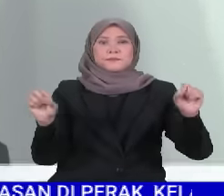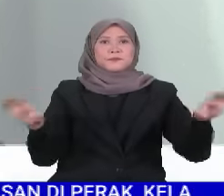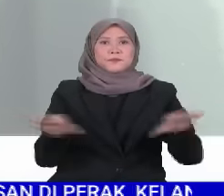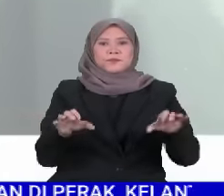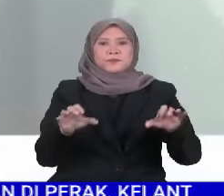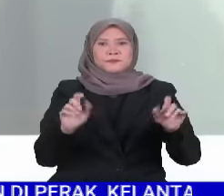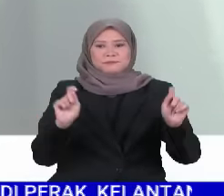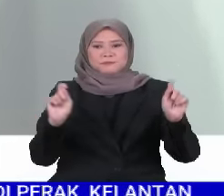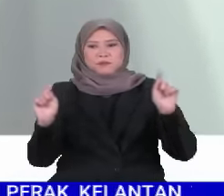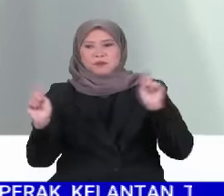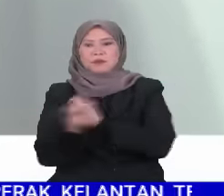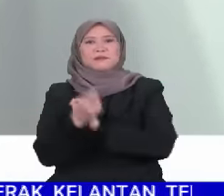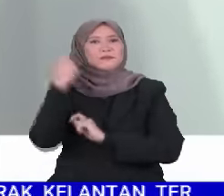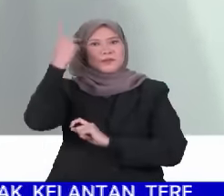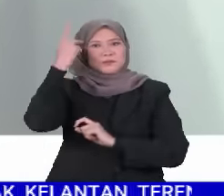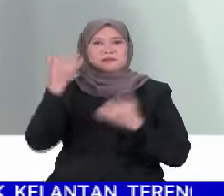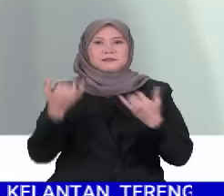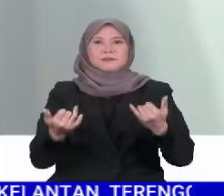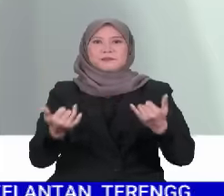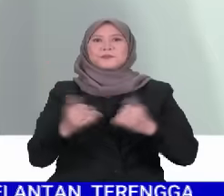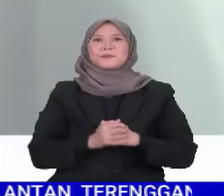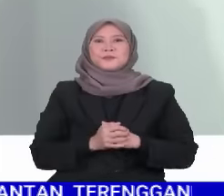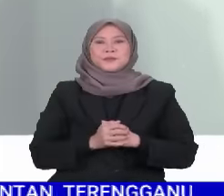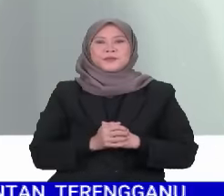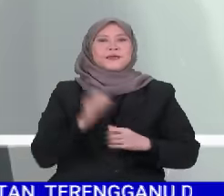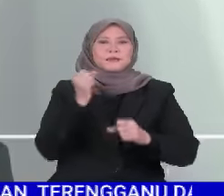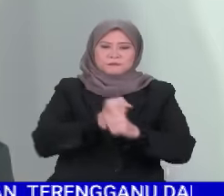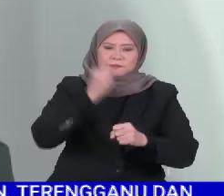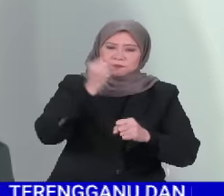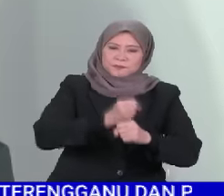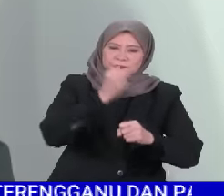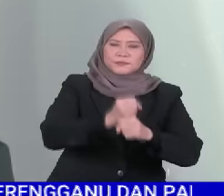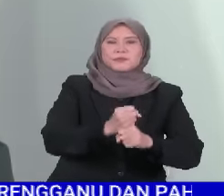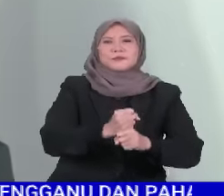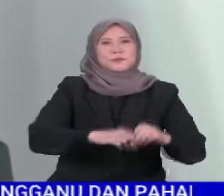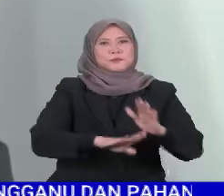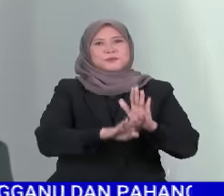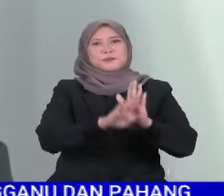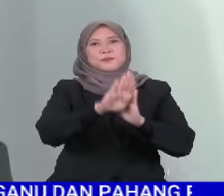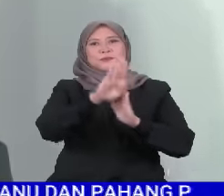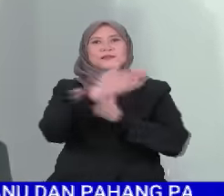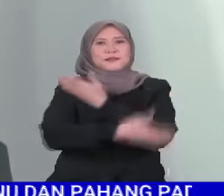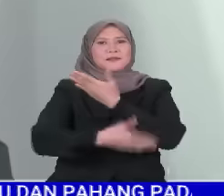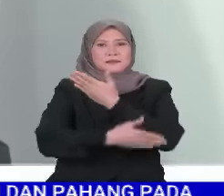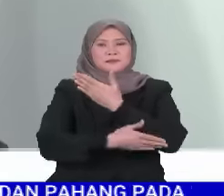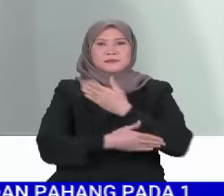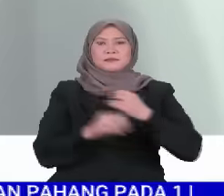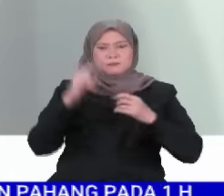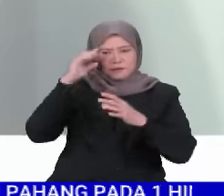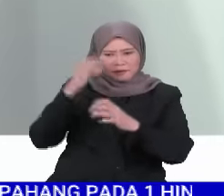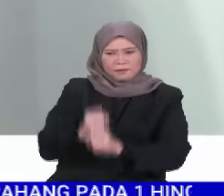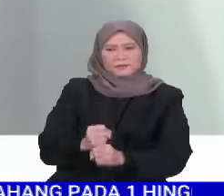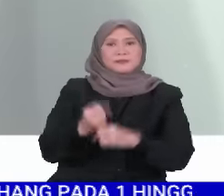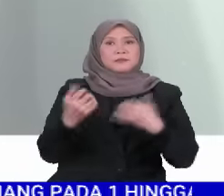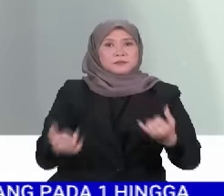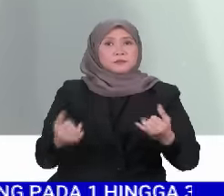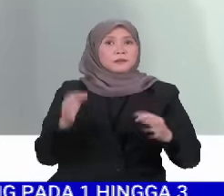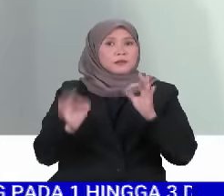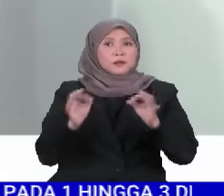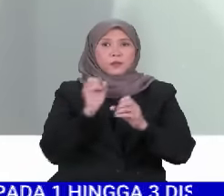gencatan politik sementara waktu dan kita bekerja untuk membangkitkan semua negara saya yakin kalau kita